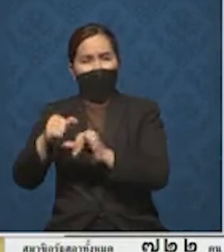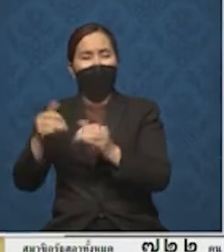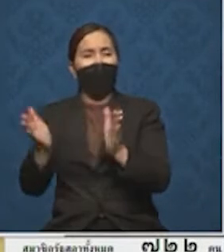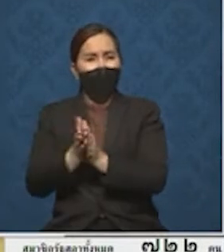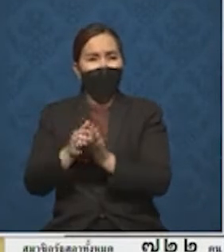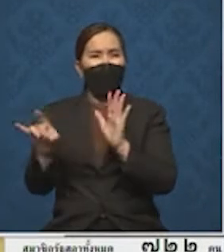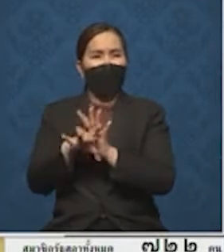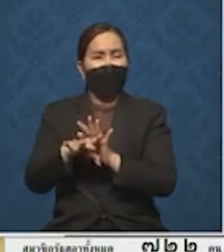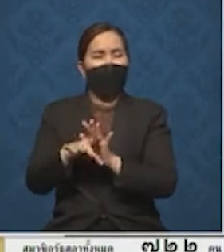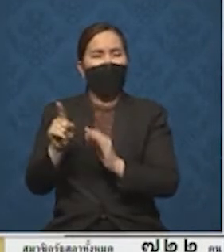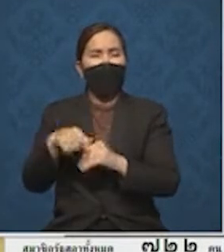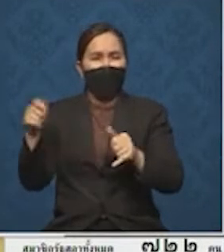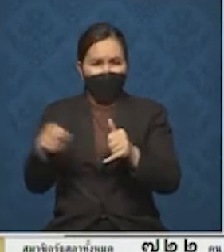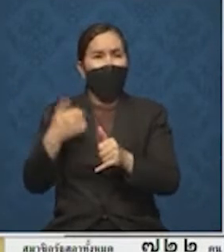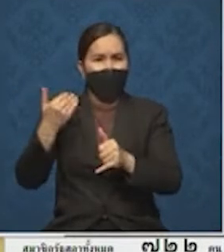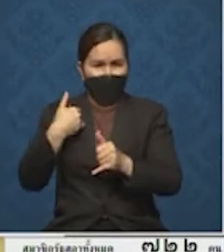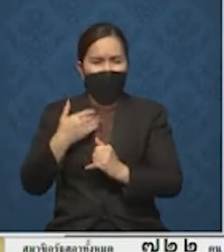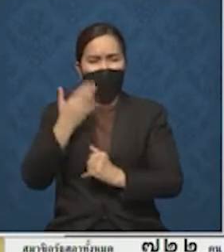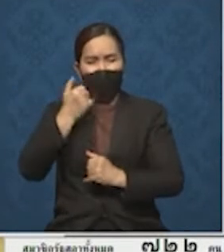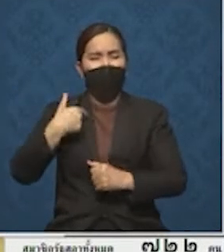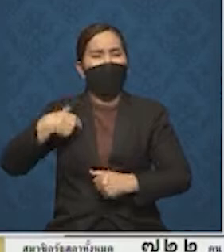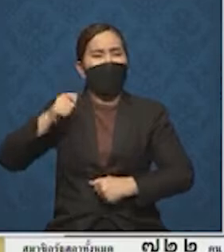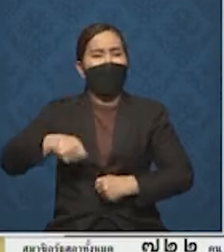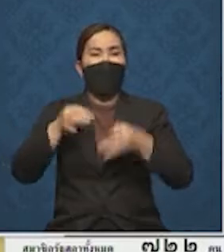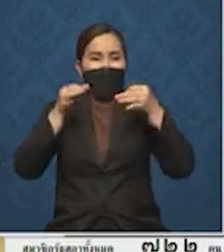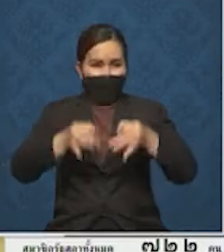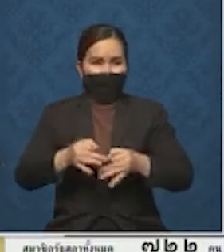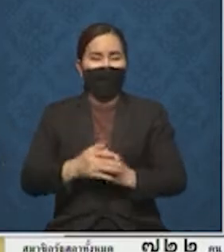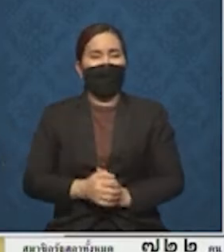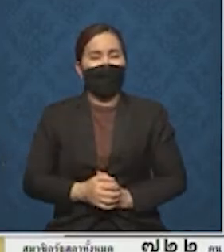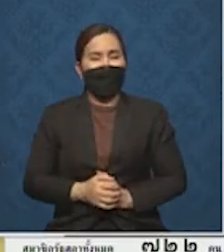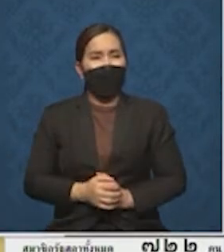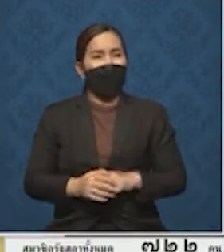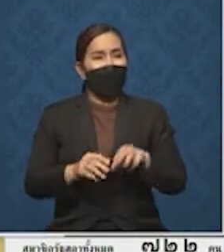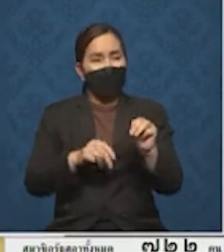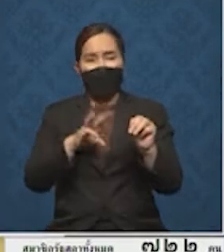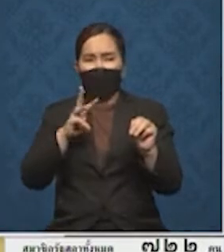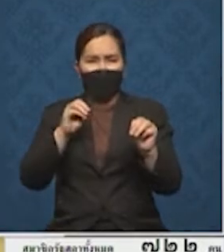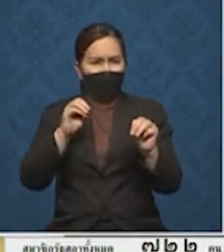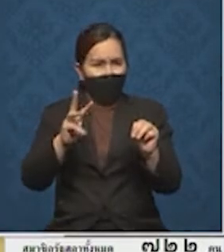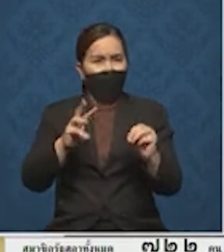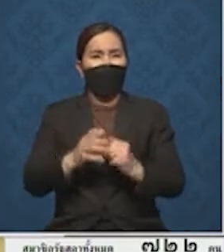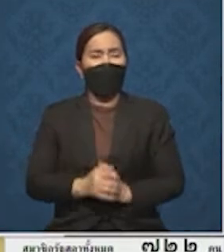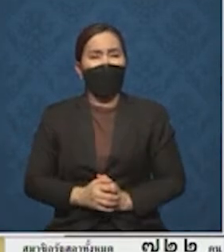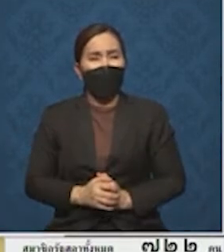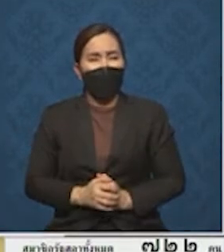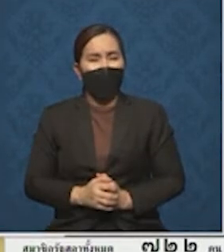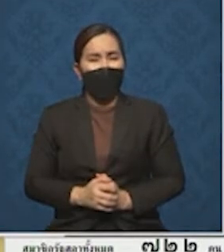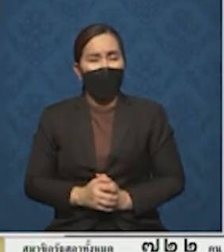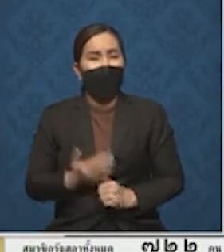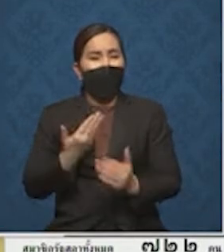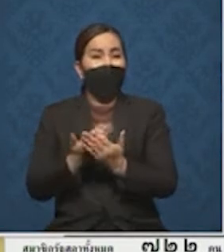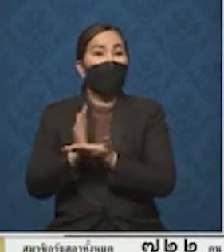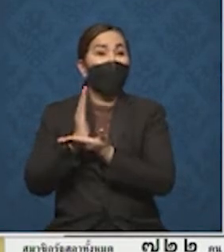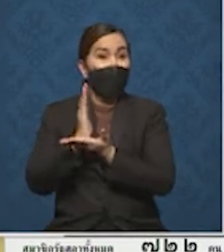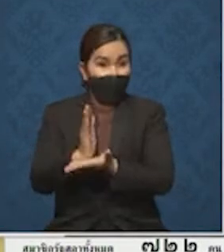แล้ที่สำคัญคือในคำพฟฐคษาของสารลัทู่น Kant 66เค้าถือวาการกำหนดเงินบริจ